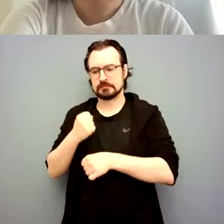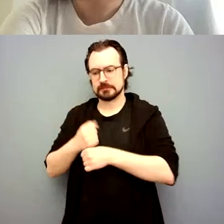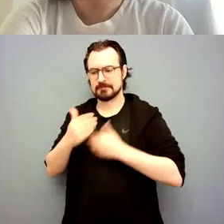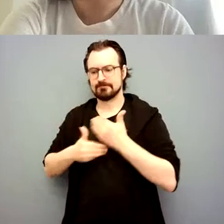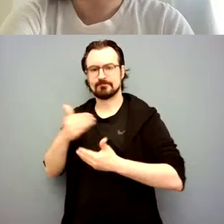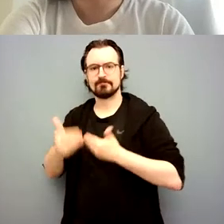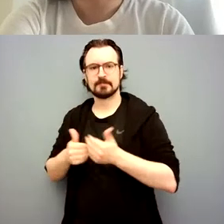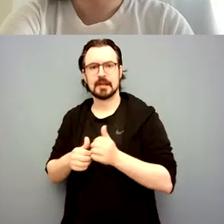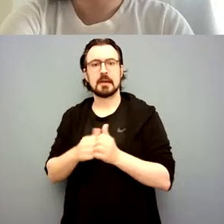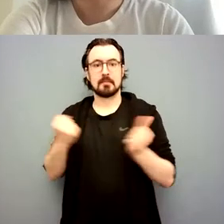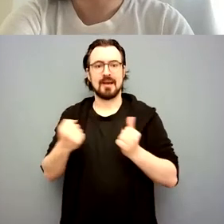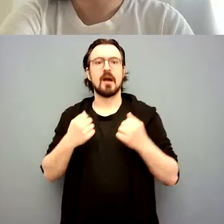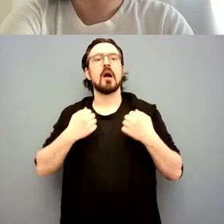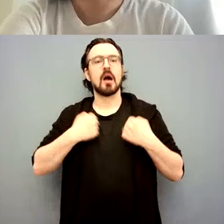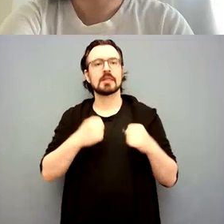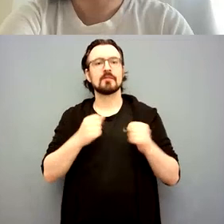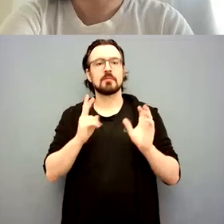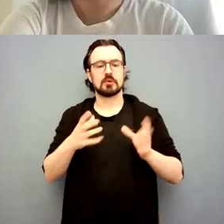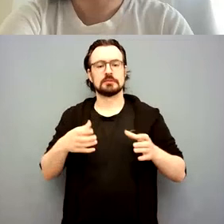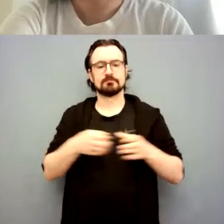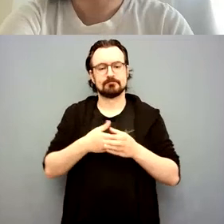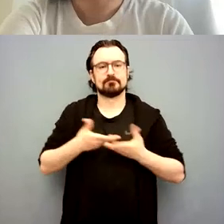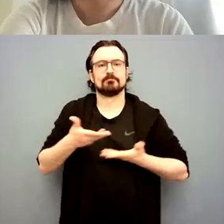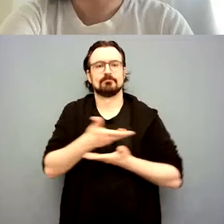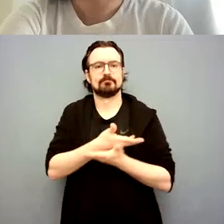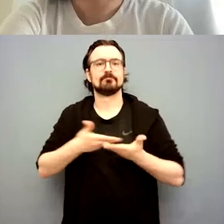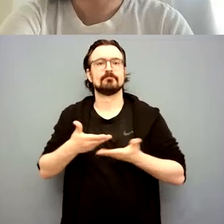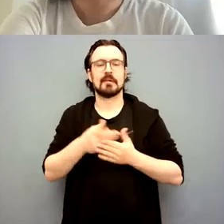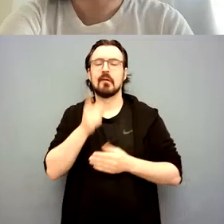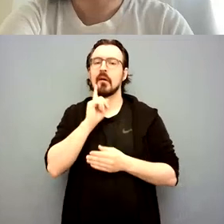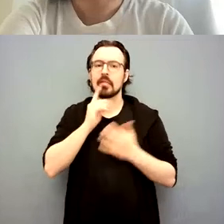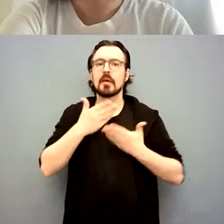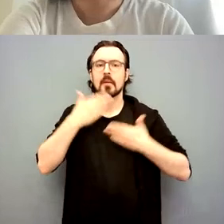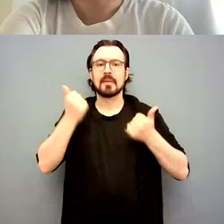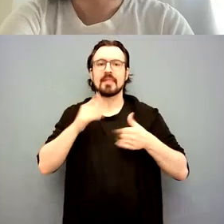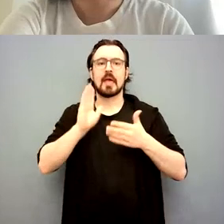Men aktivitet och gemenskap är alltid bättre än